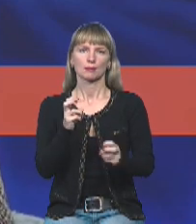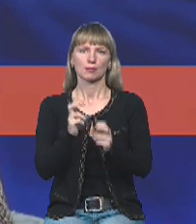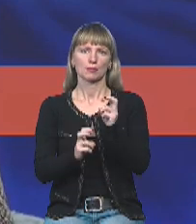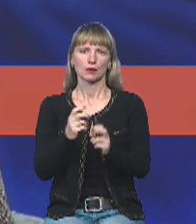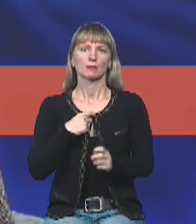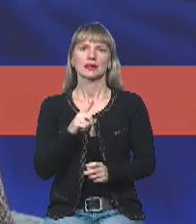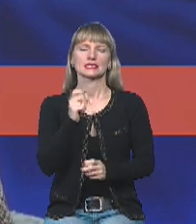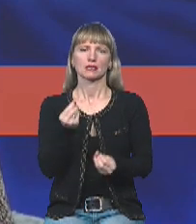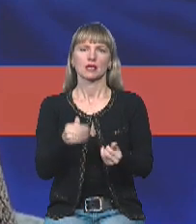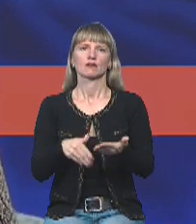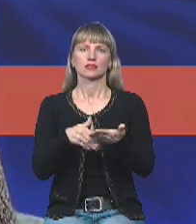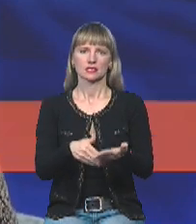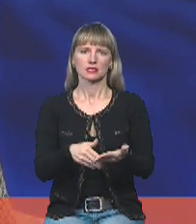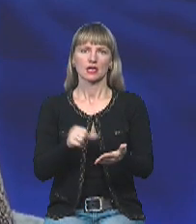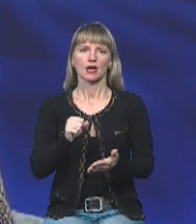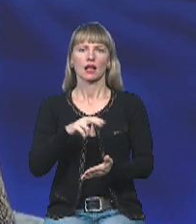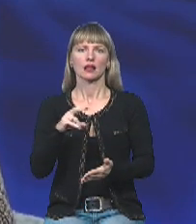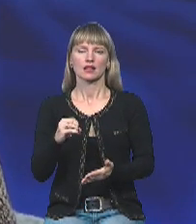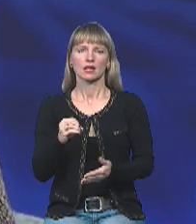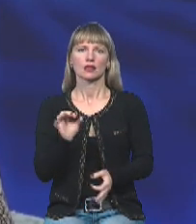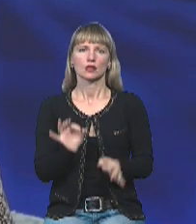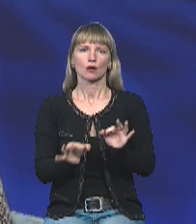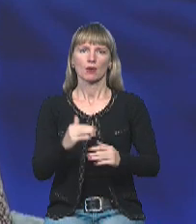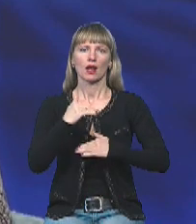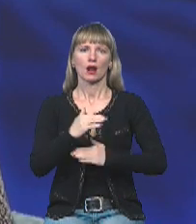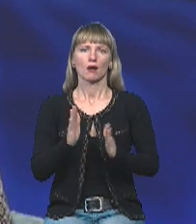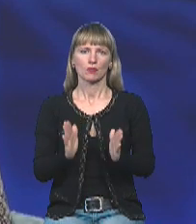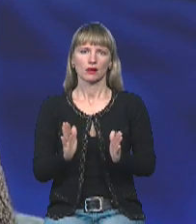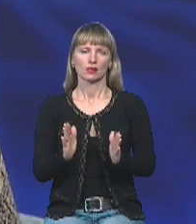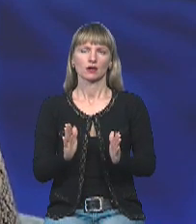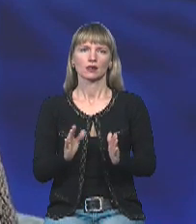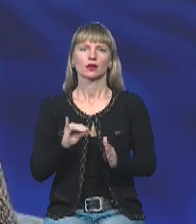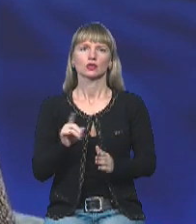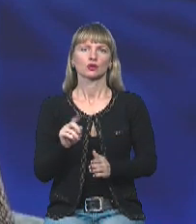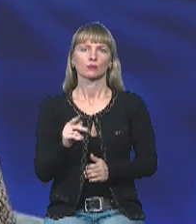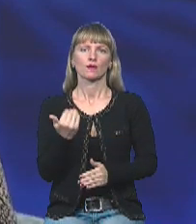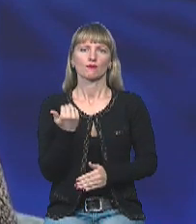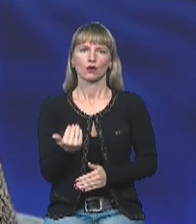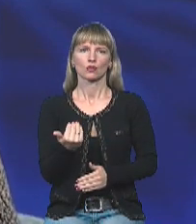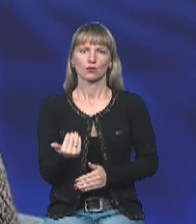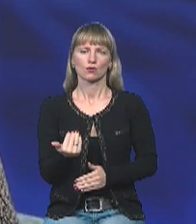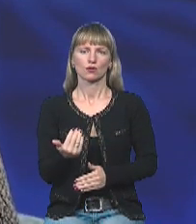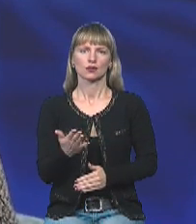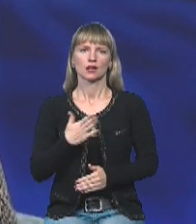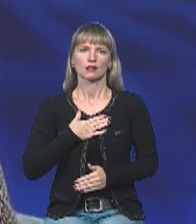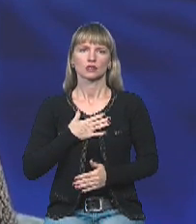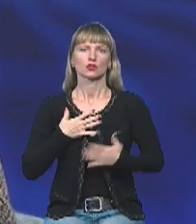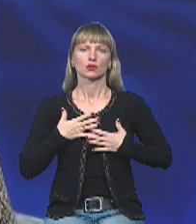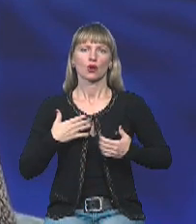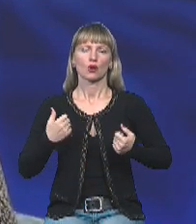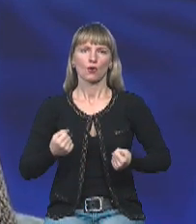за інвестиції, але в нормальних рамках, і щоб воно на нашому